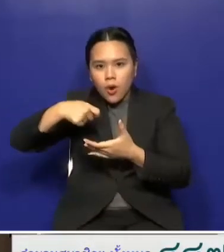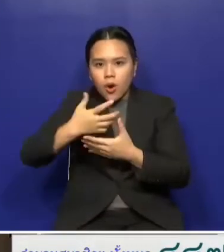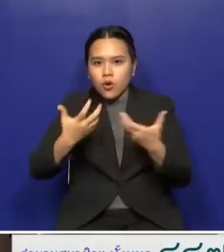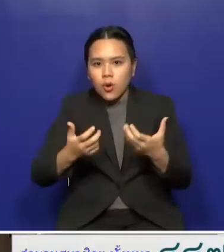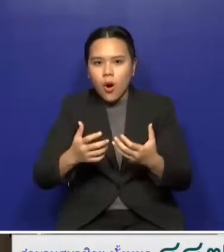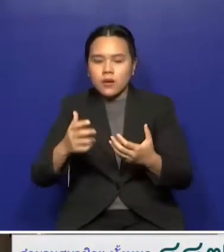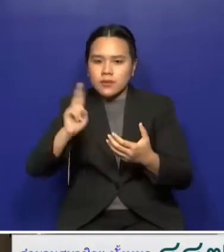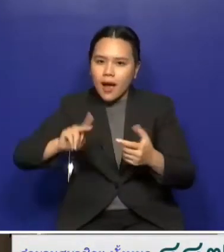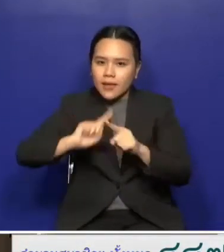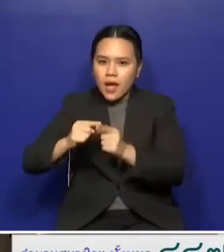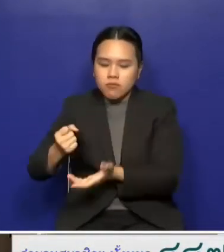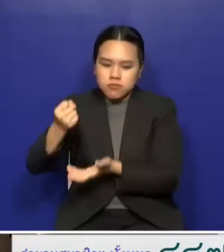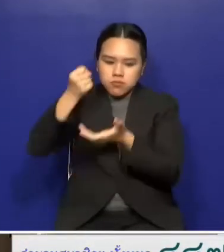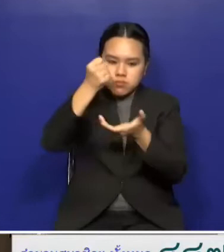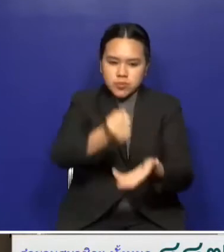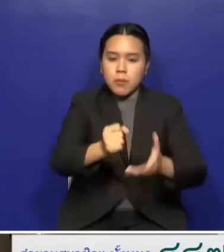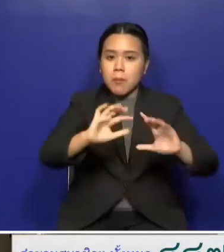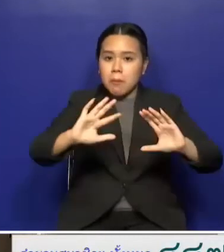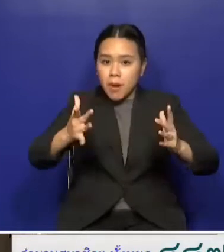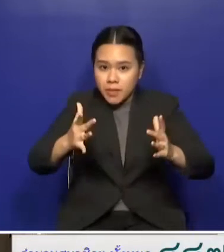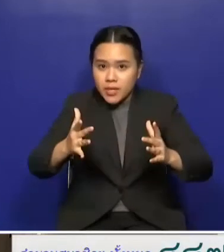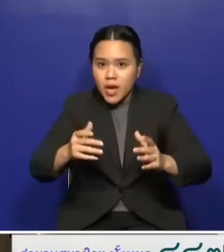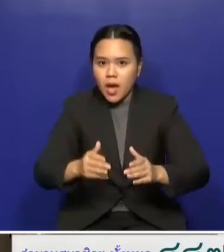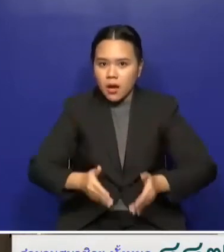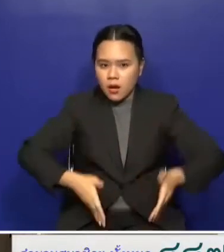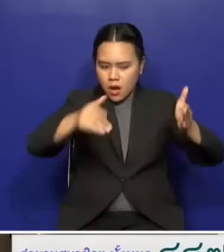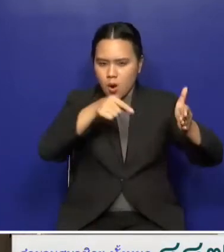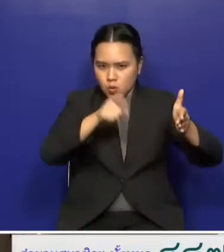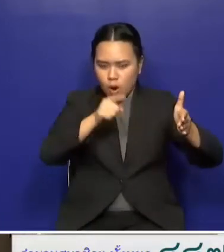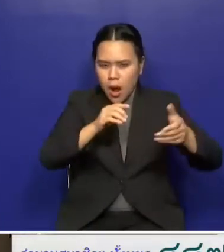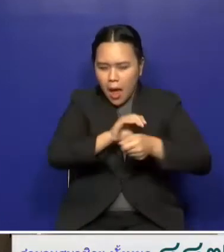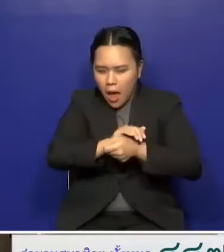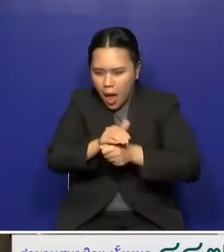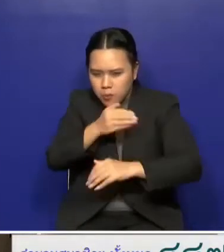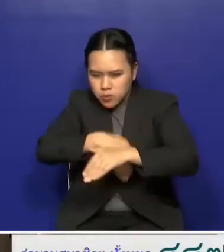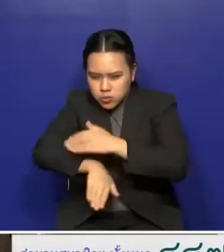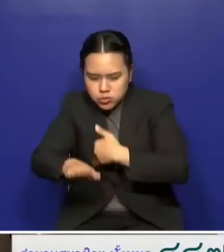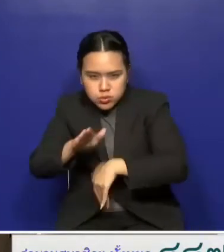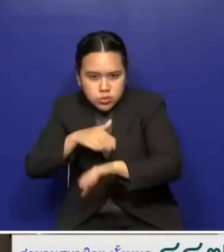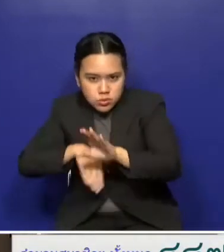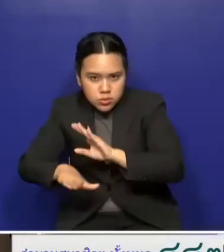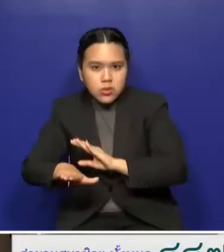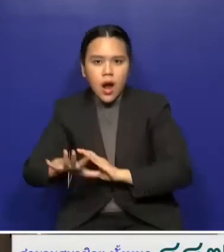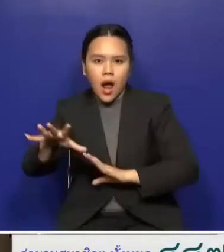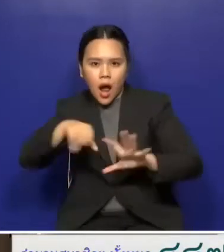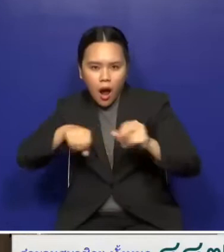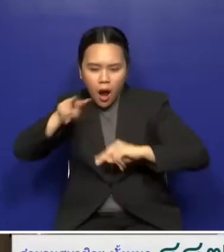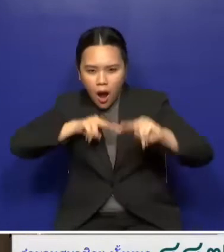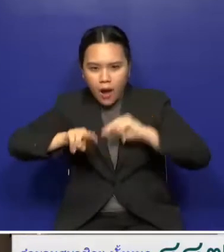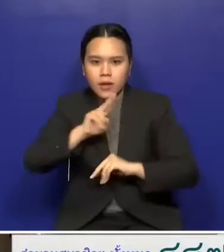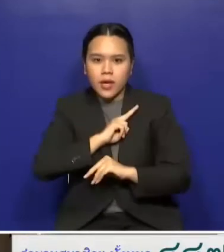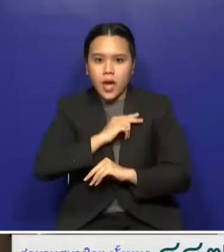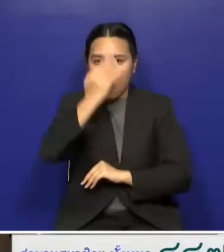คที่เพียงพอพวกเขาเหล่านั้นก็ต้องดิ้นรนออกมาซึ่งนี่เป็นเรื่องของศักดิ์ศรีความเป็นมนุษย์และเป็นเรื่องการจัด